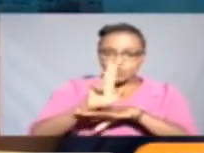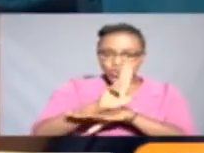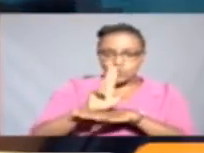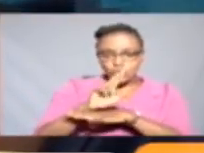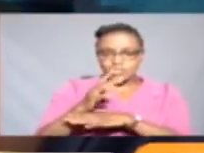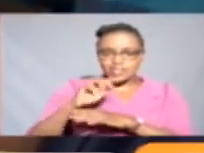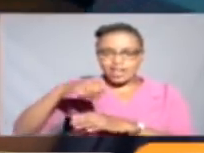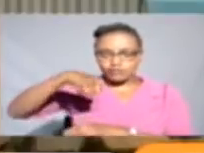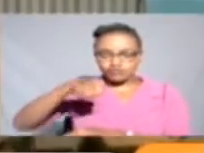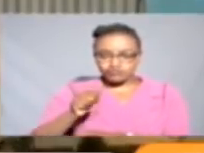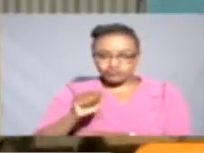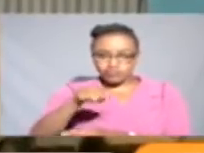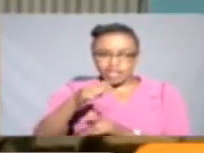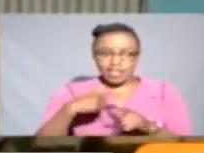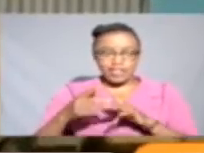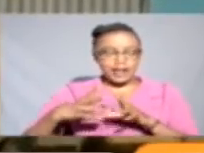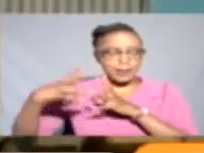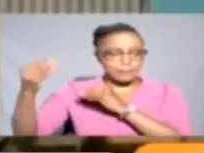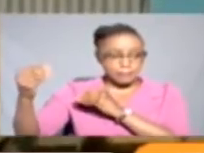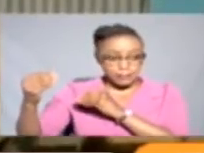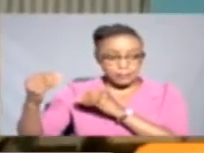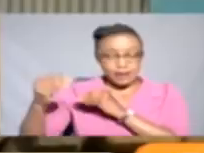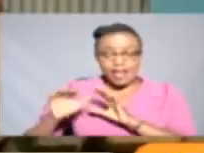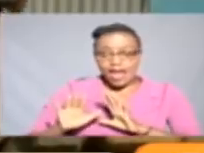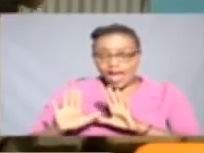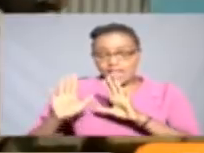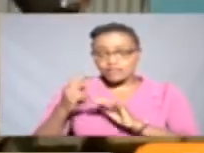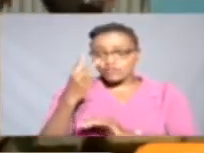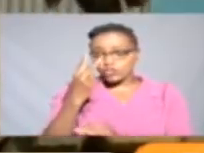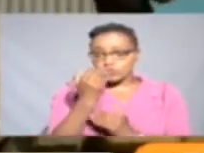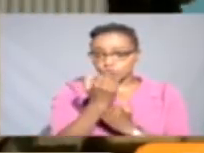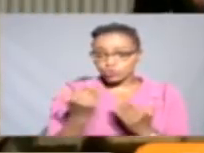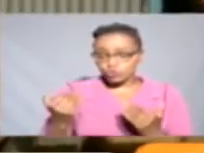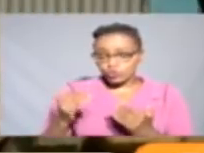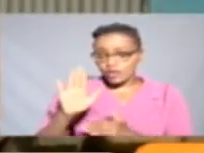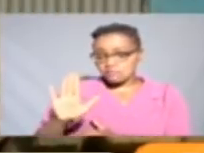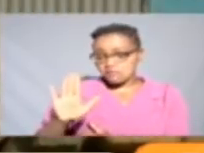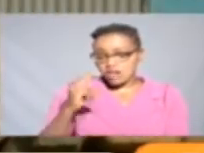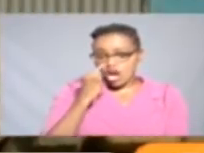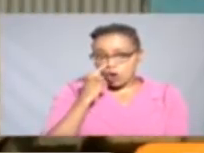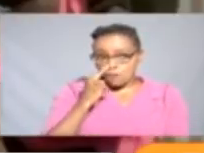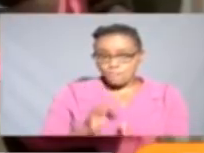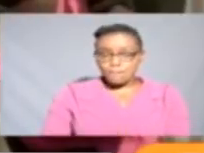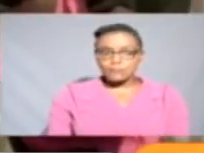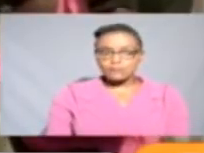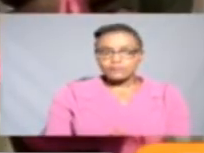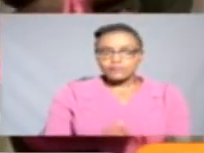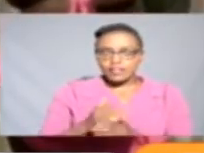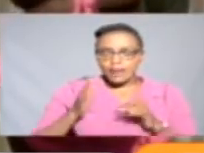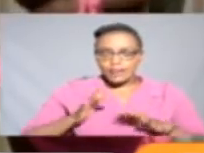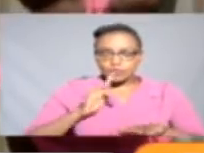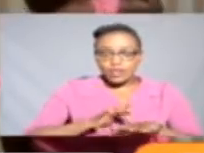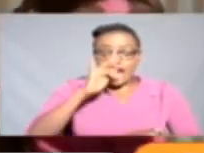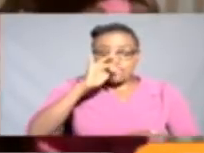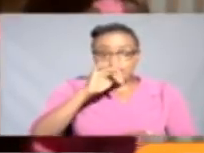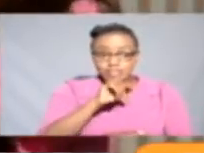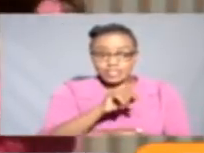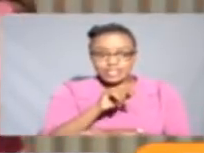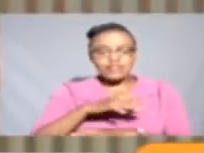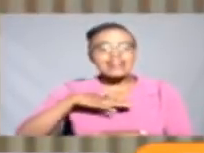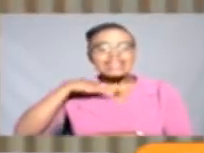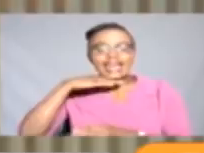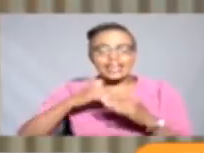mkongojo kisha kuondoka na kuacha wanao wawili nyumbani. Mwathiriwa alifariki kutokana na